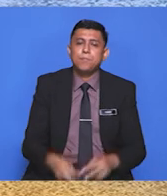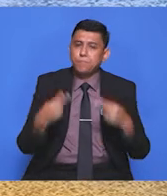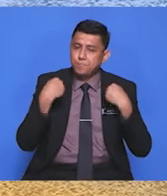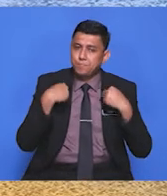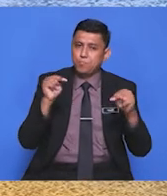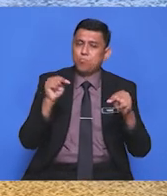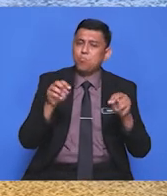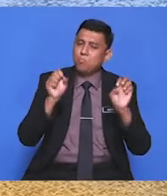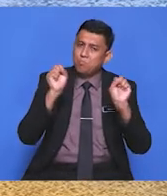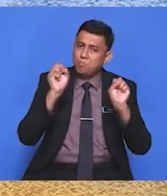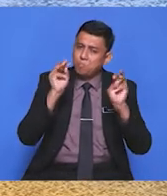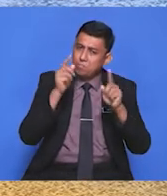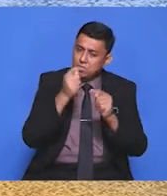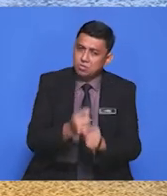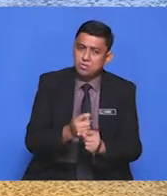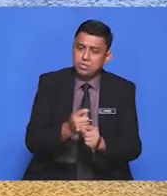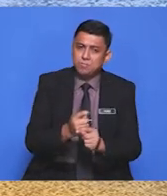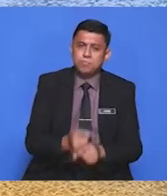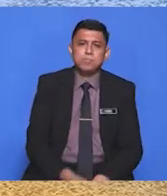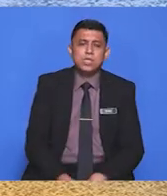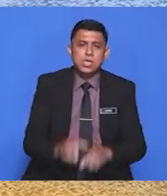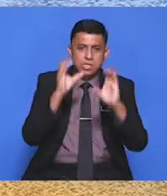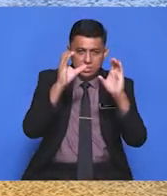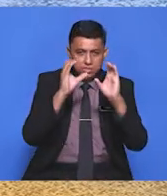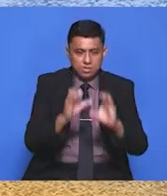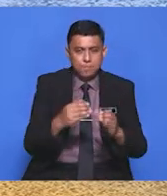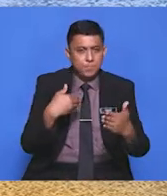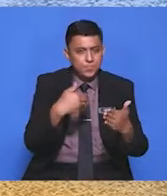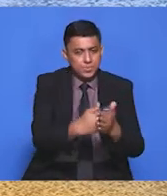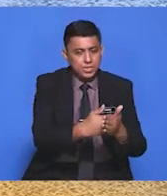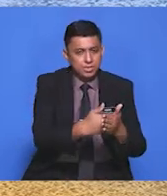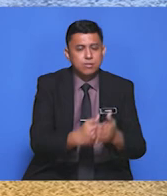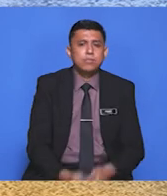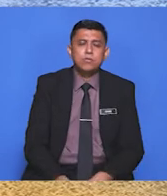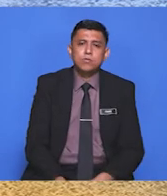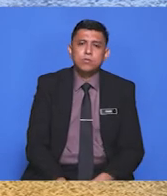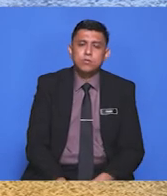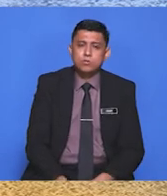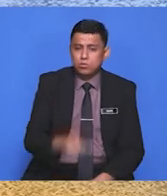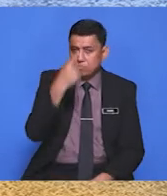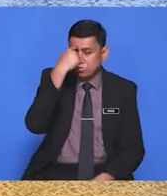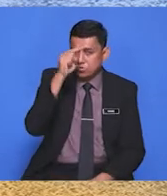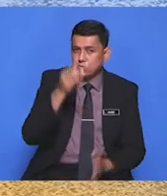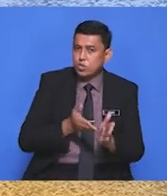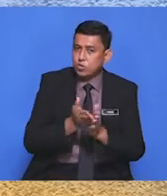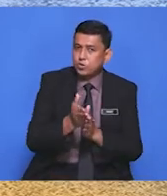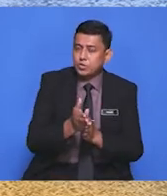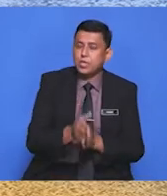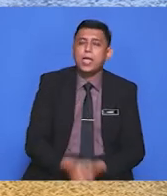Perniagaan mungkin menetapkan strategi penakatan, iaitu strategi untuk terus